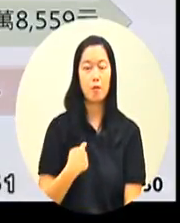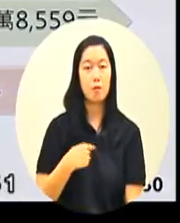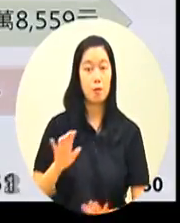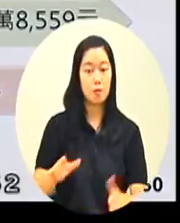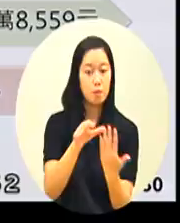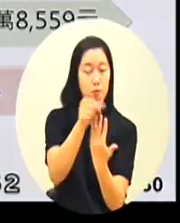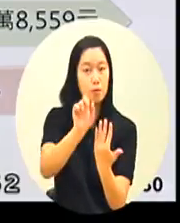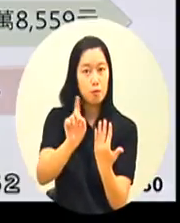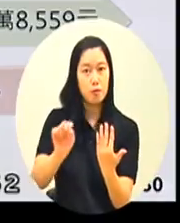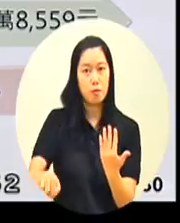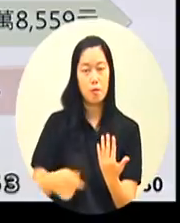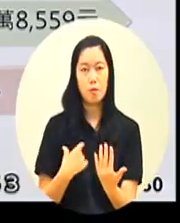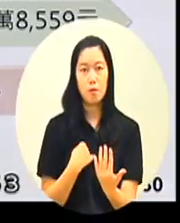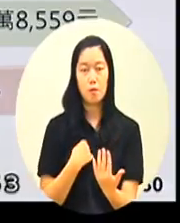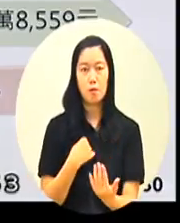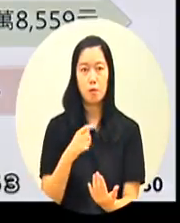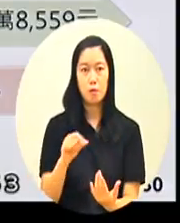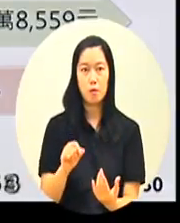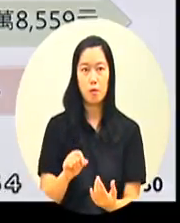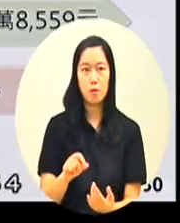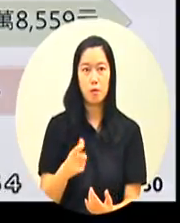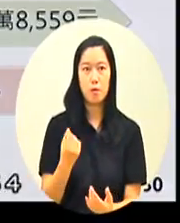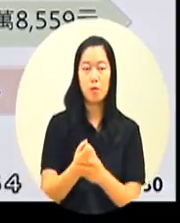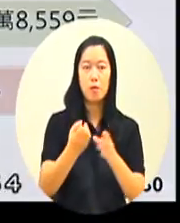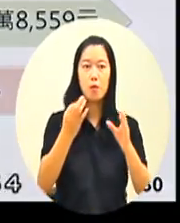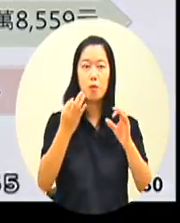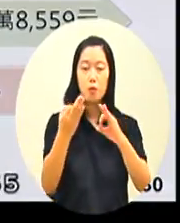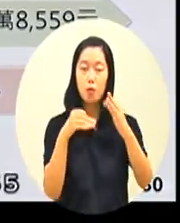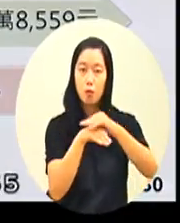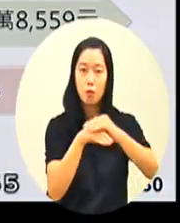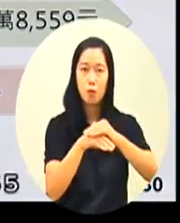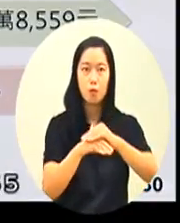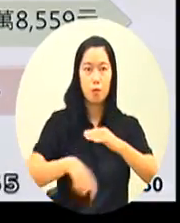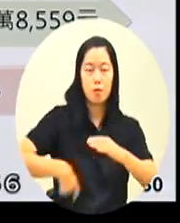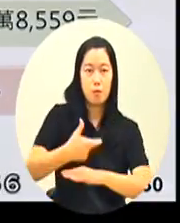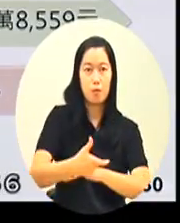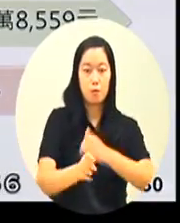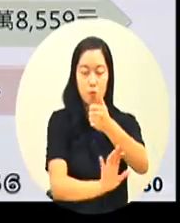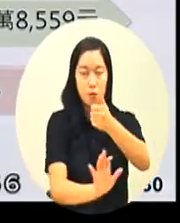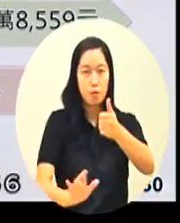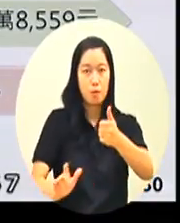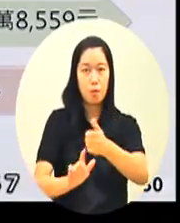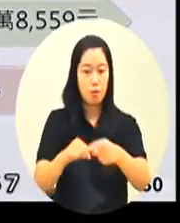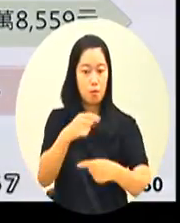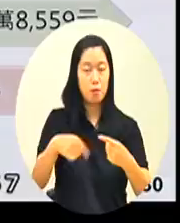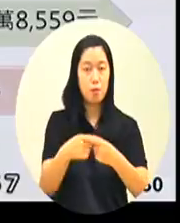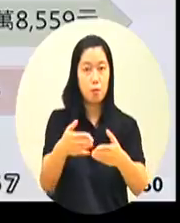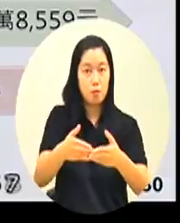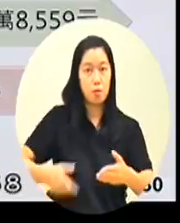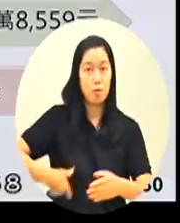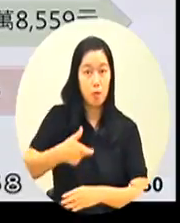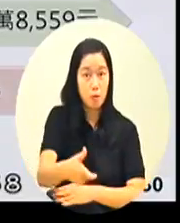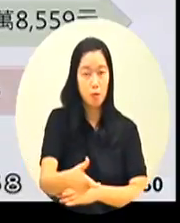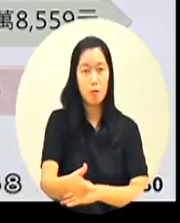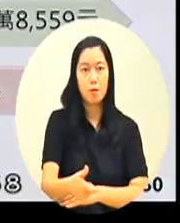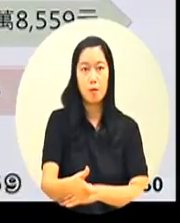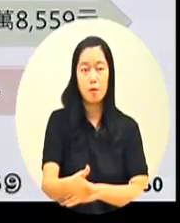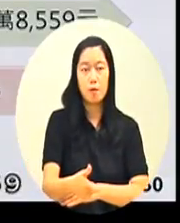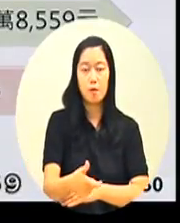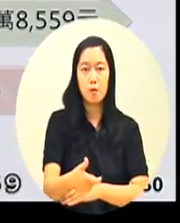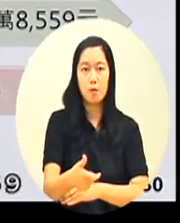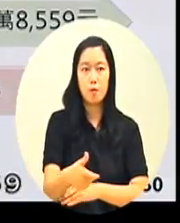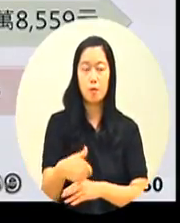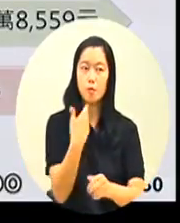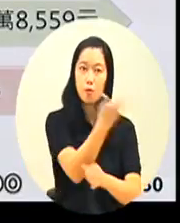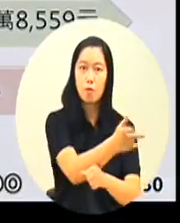的一个高比例，就存账付款比例，就是各机关把应该付的款给债权